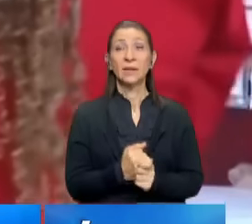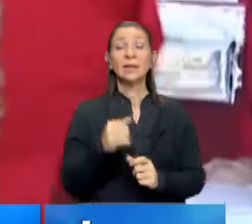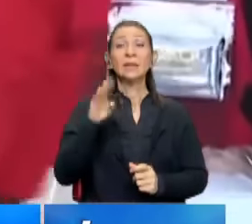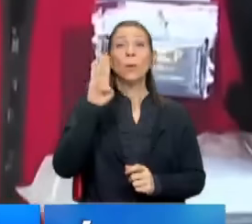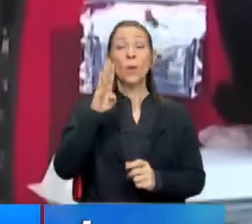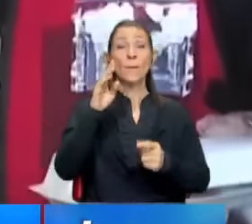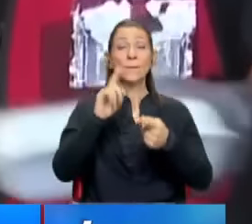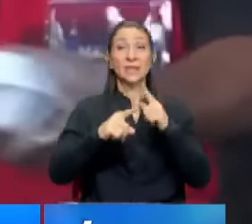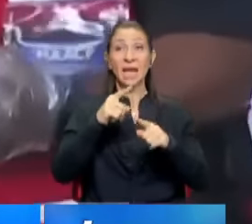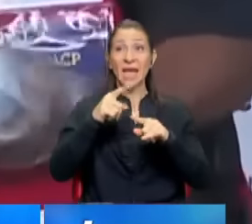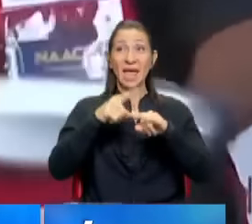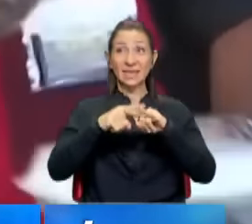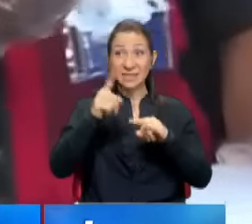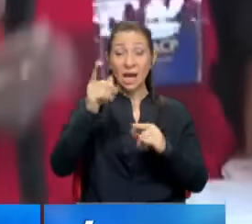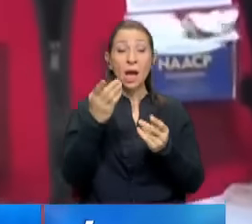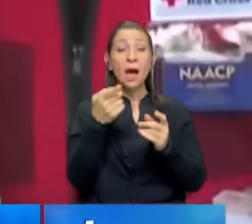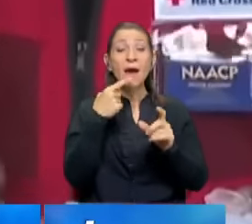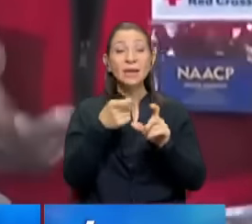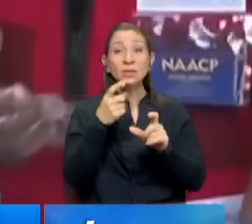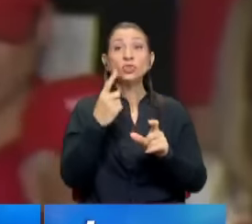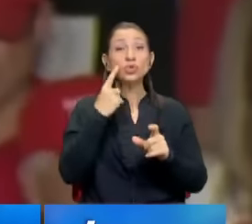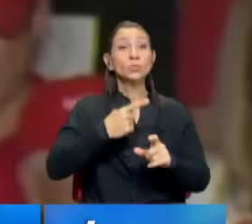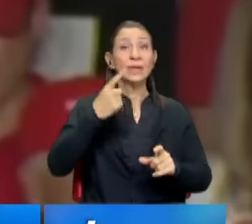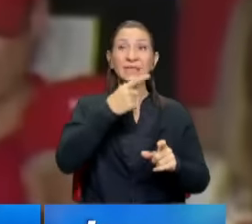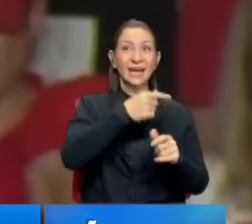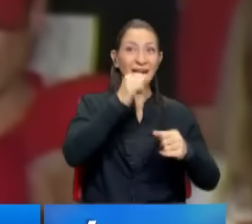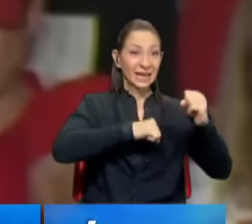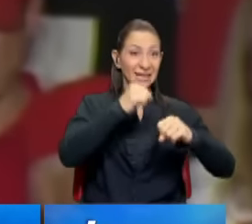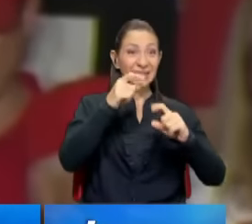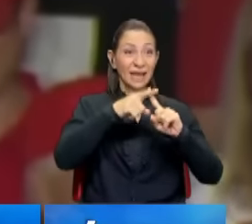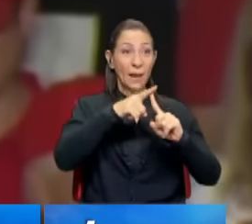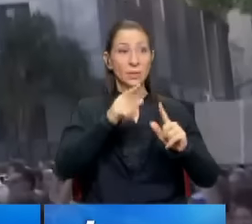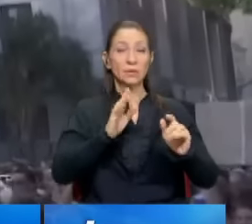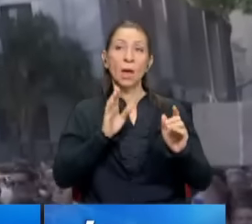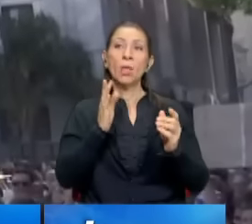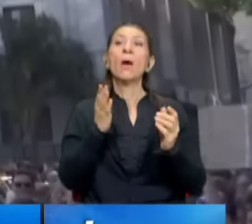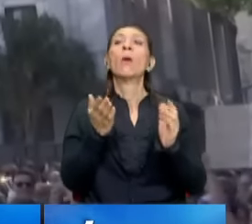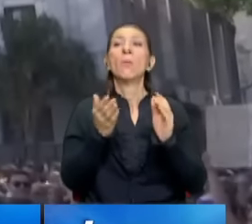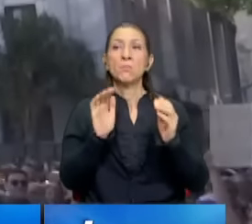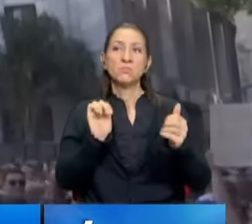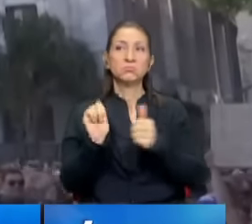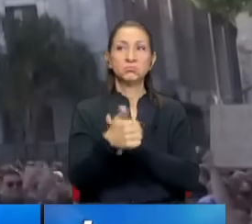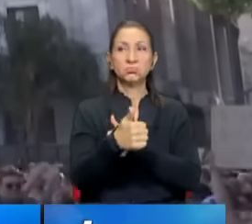Demokrat Parti adayı Harris anketlere göre Cumhuriyetçi Parti adayı rakibi Donald Trump'ın önünde.